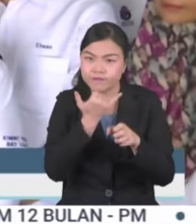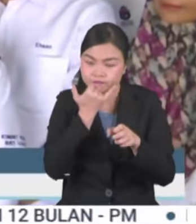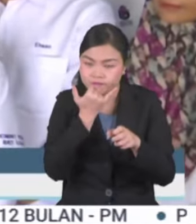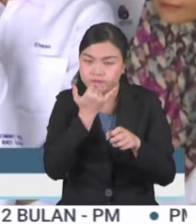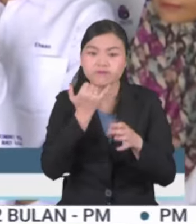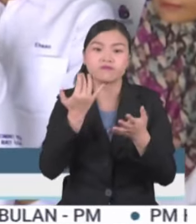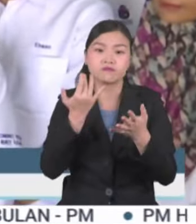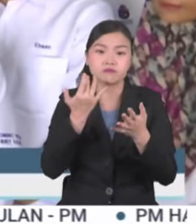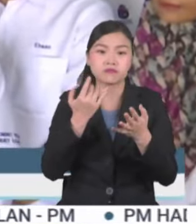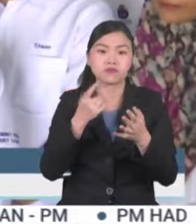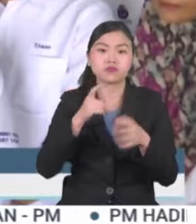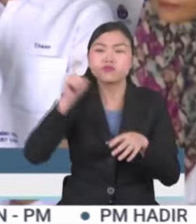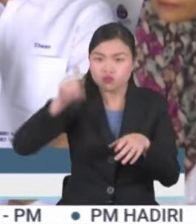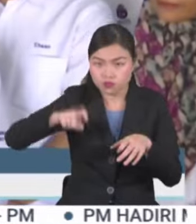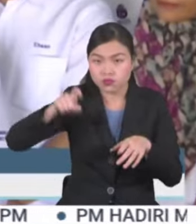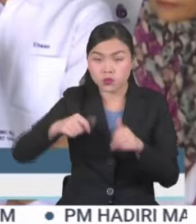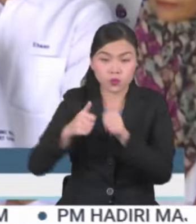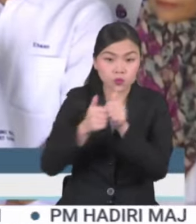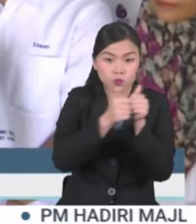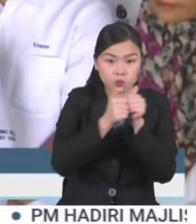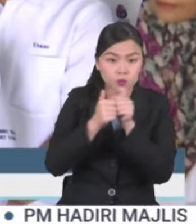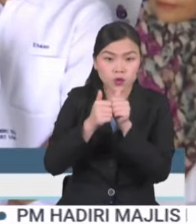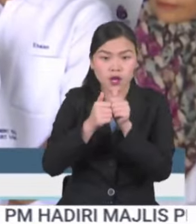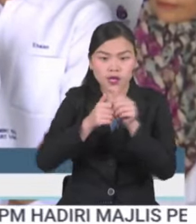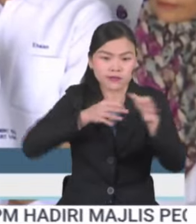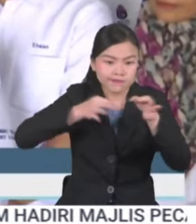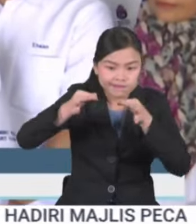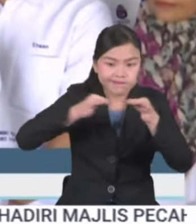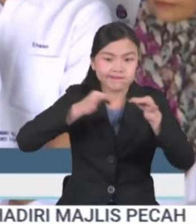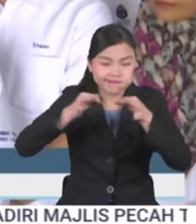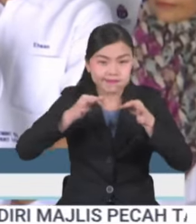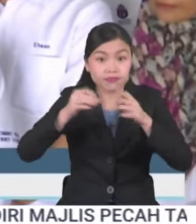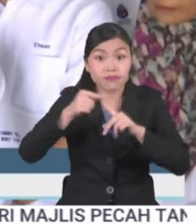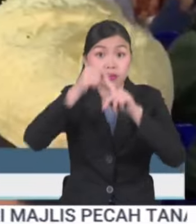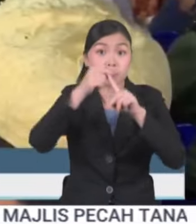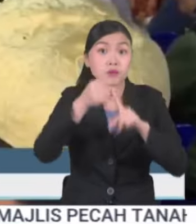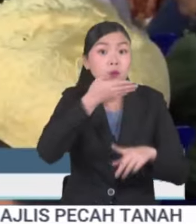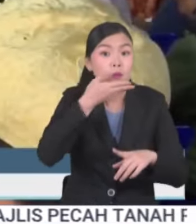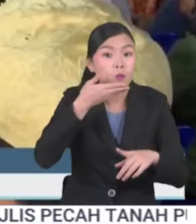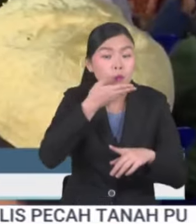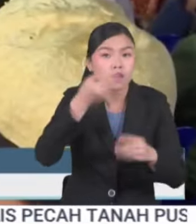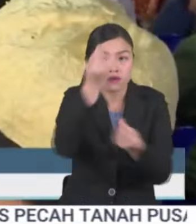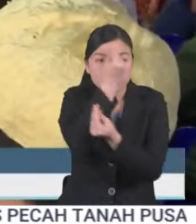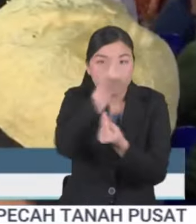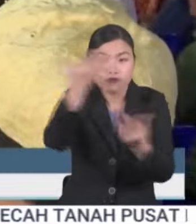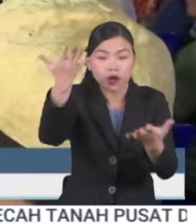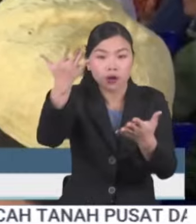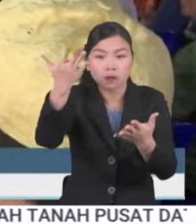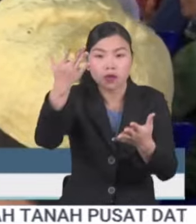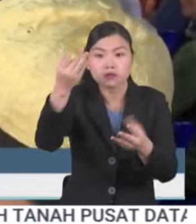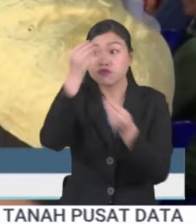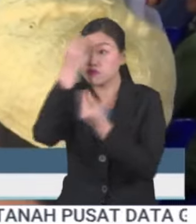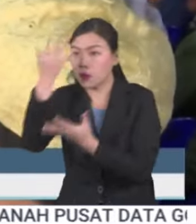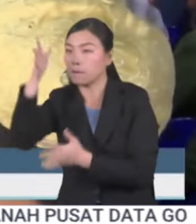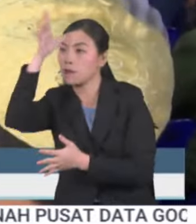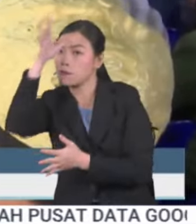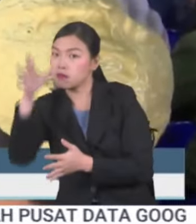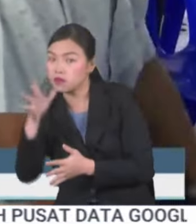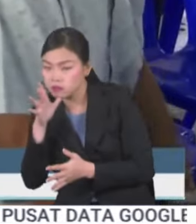sebagainya tapi itu perlu untuk kita menarangkan terutama sekali anak-anak muda untuk menyampaikan maklumat kepada ibu bapak mereka